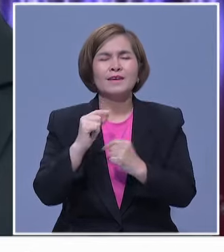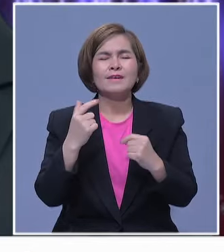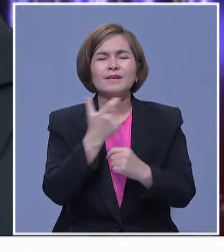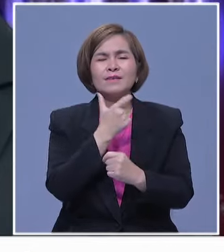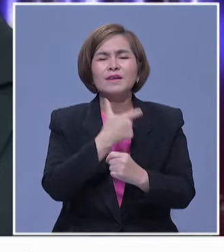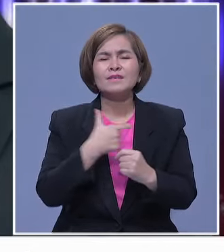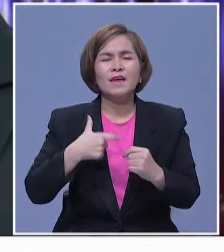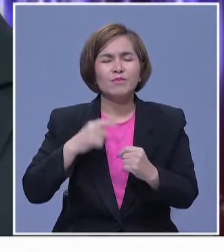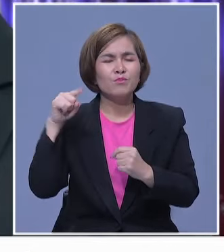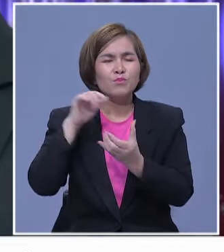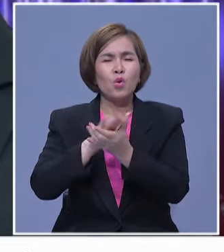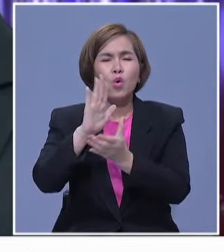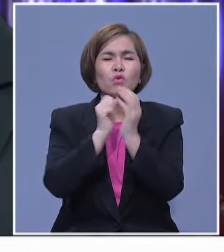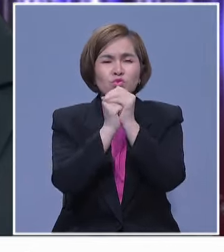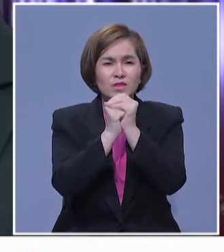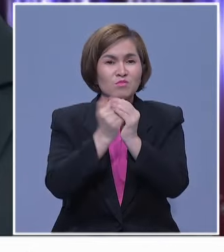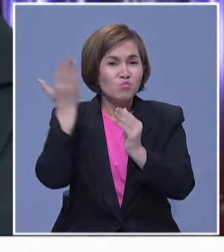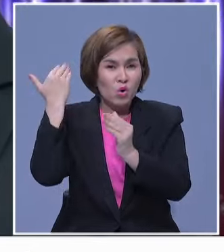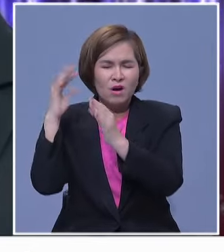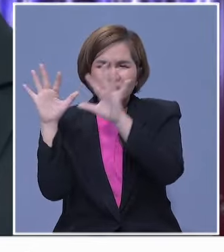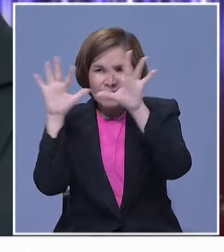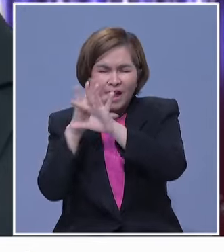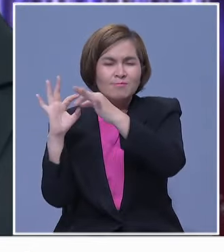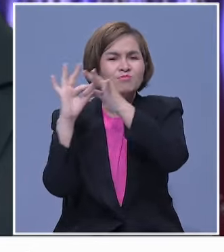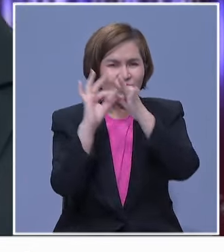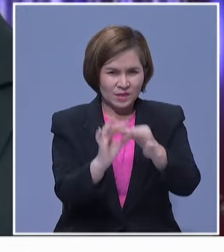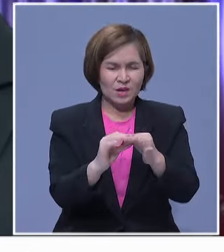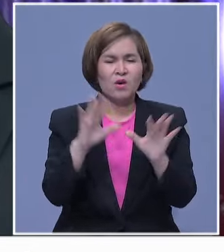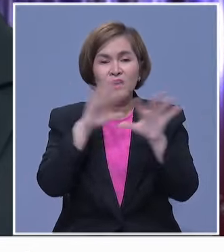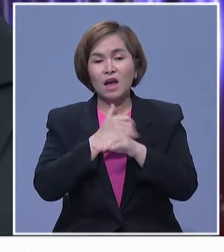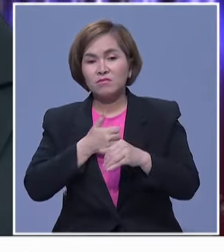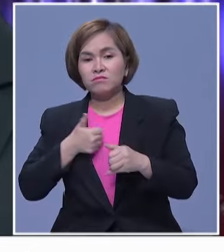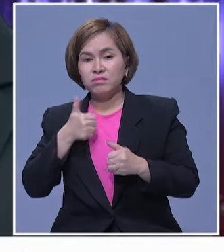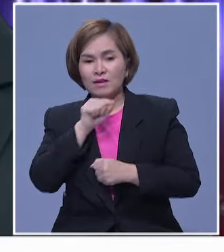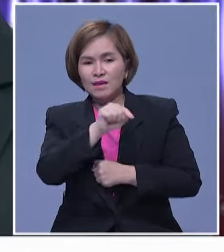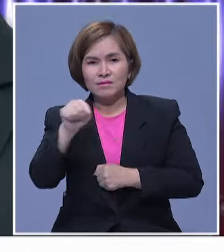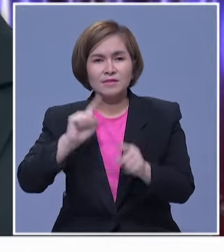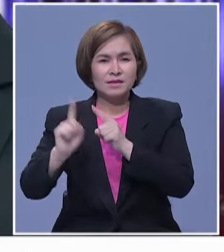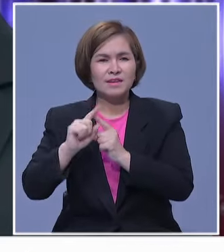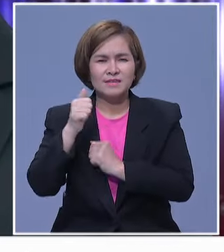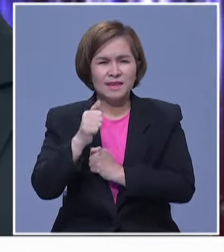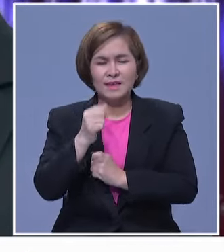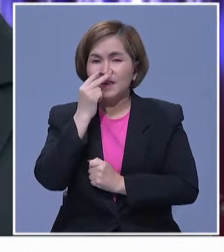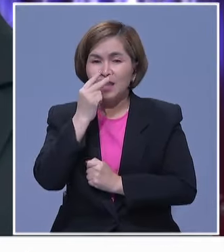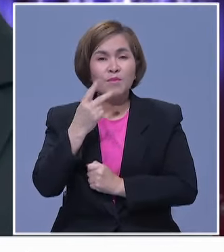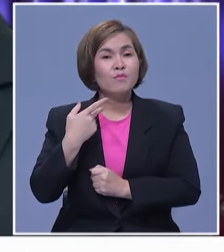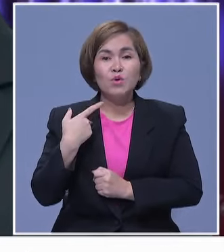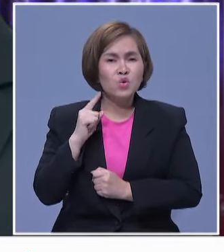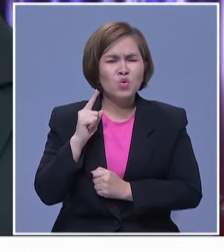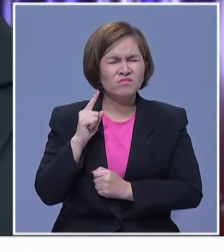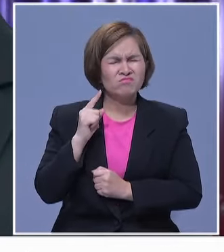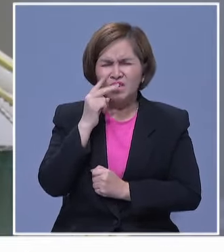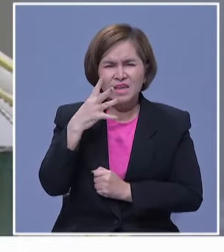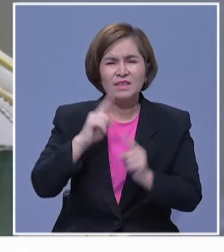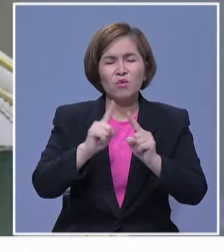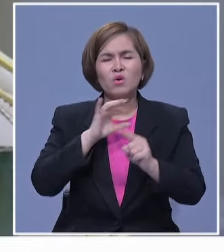ครับก็เป็นการย้ำภาพอันนี้ให้เกิดขึ้นผมก็ไม่รู้ว่าใครเขาเห็นประโยชน์อะไรนอกจากเป็นการท้าทายความรู้สึกของประชาชนเท่